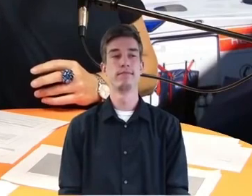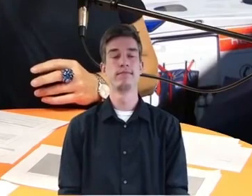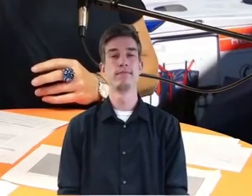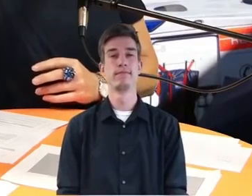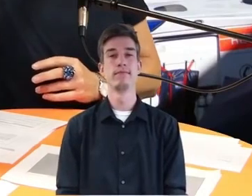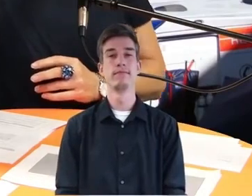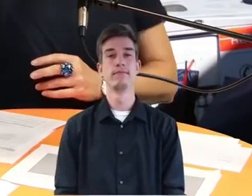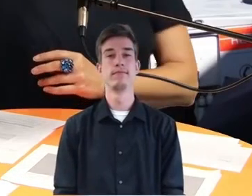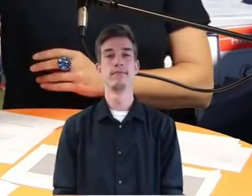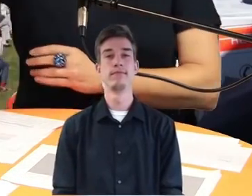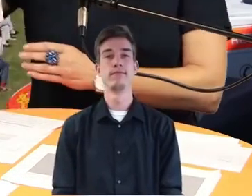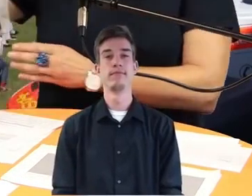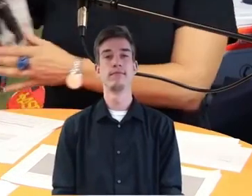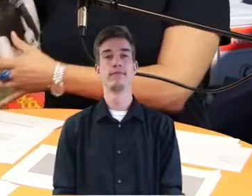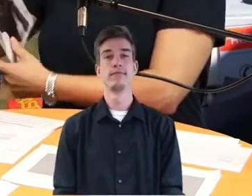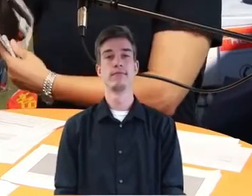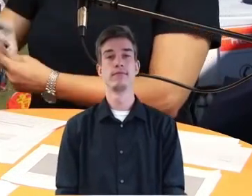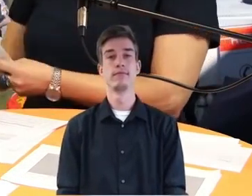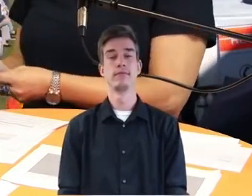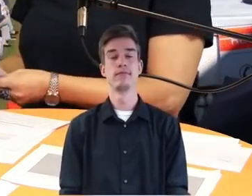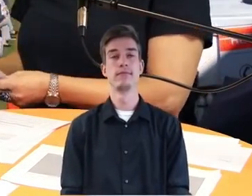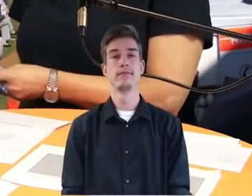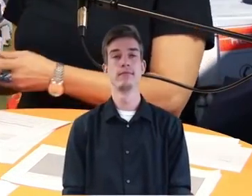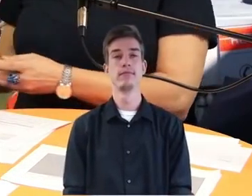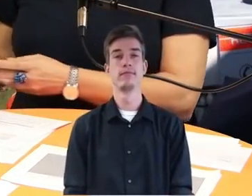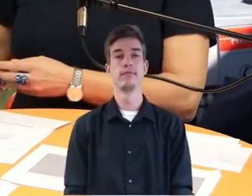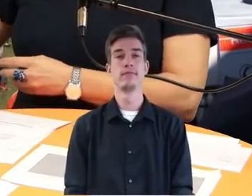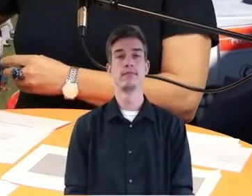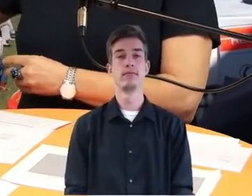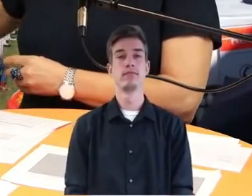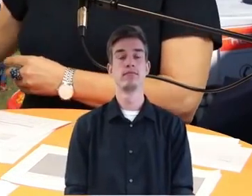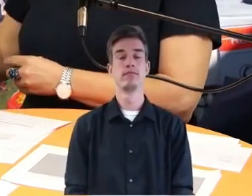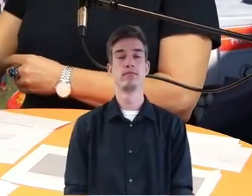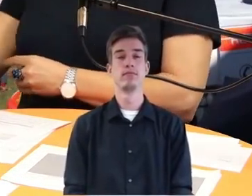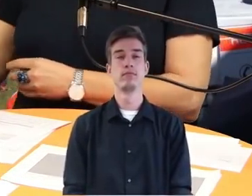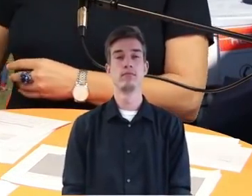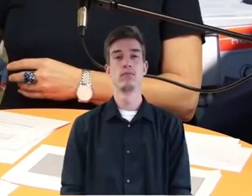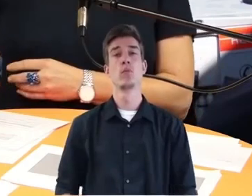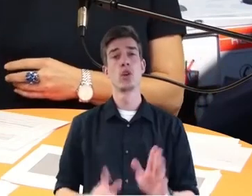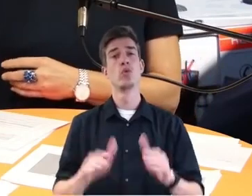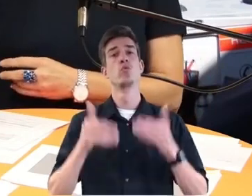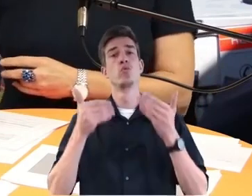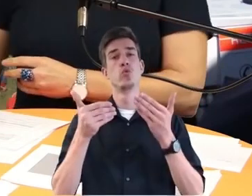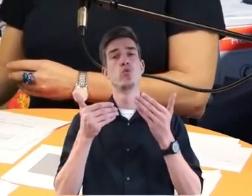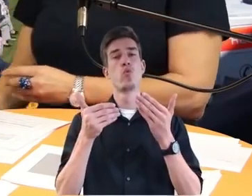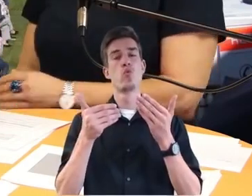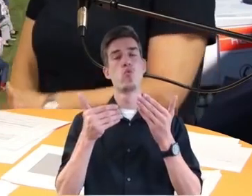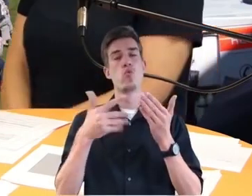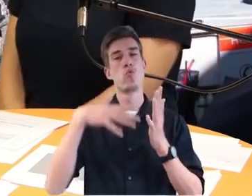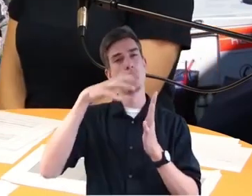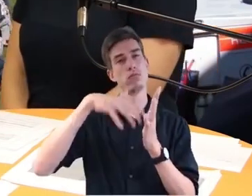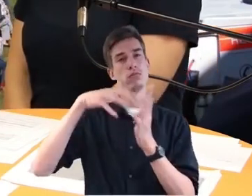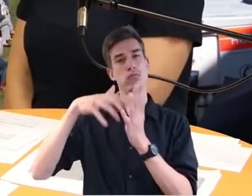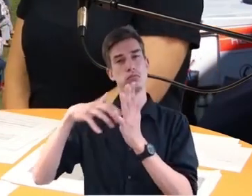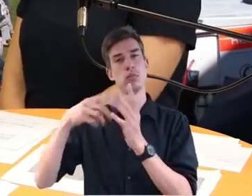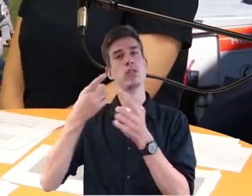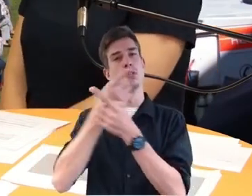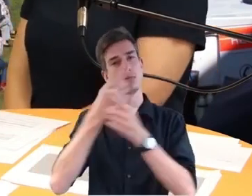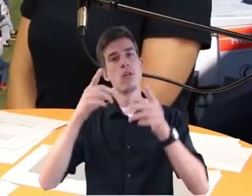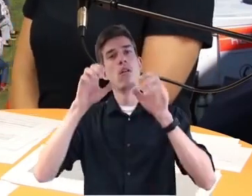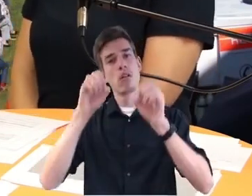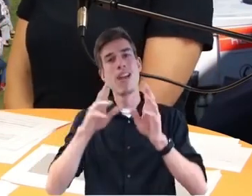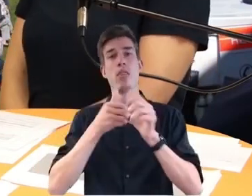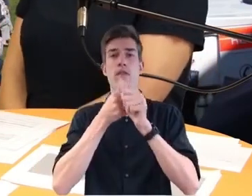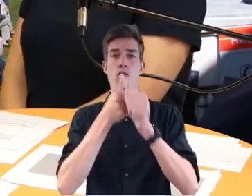reinhalten. Und wir können aber auch sagen, dass wir, dass diese Magazine, jeder kann im Grunde